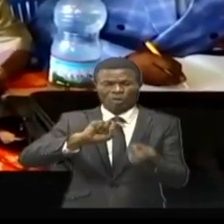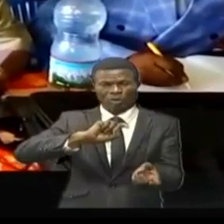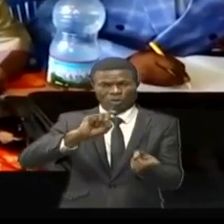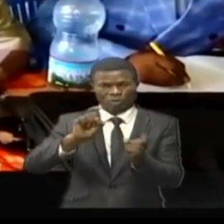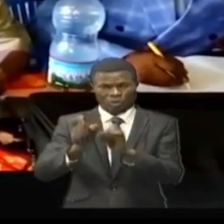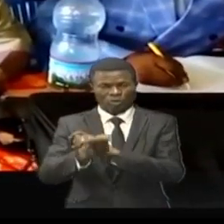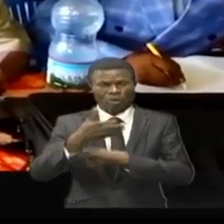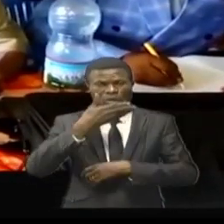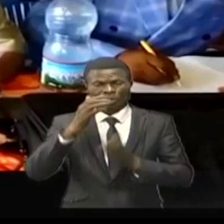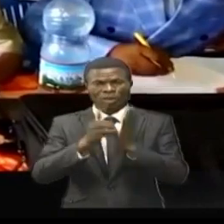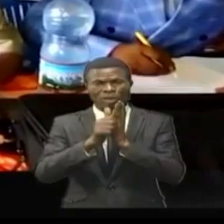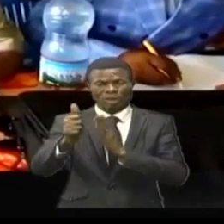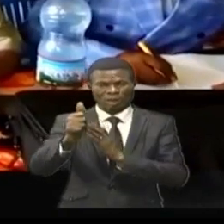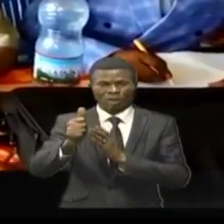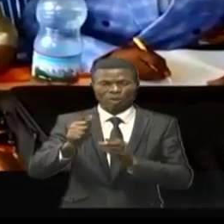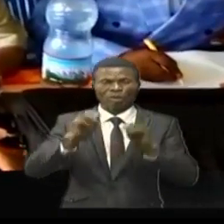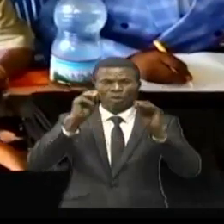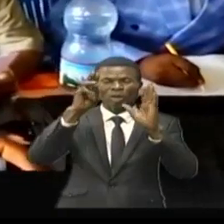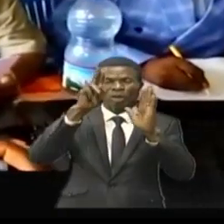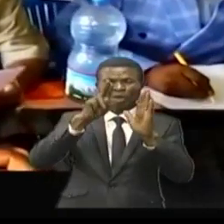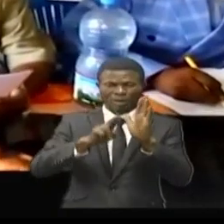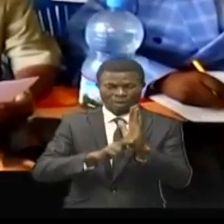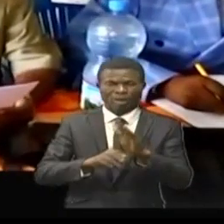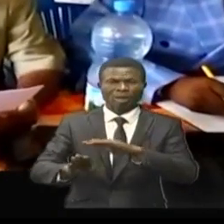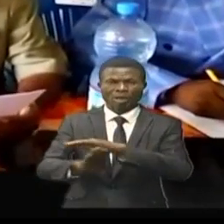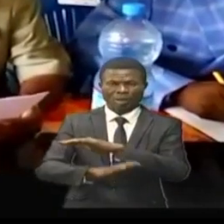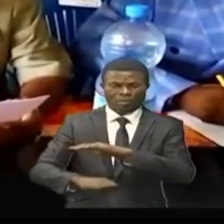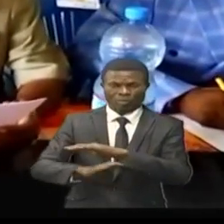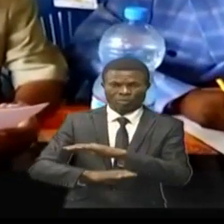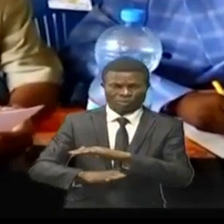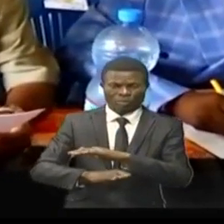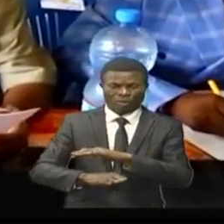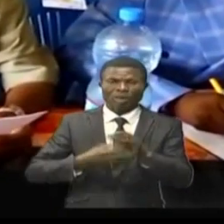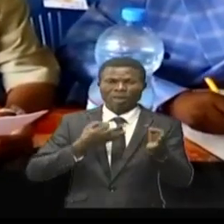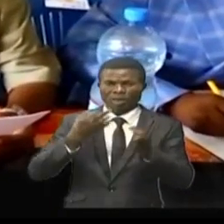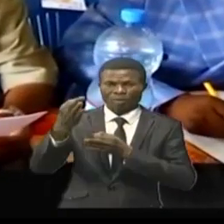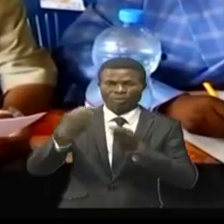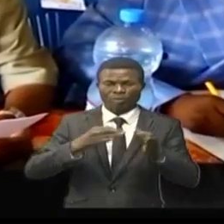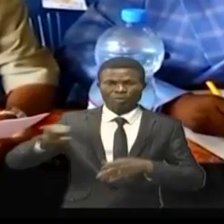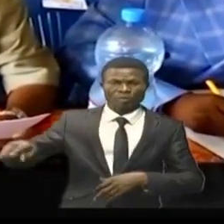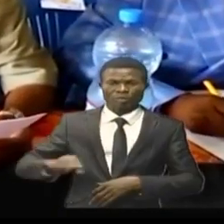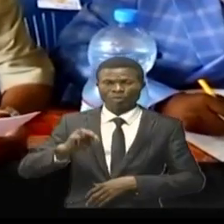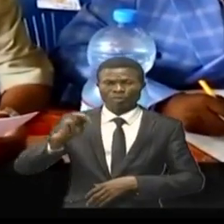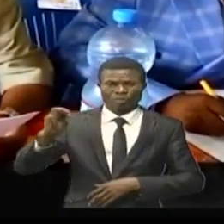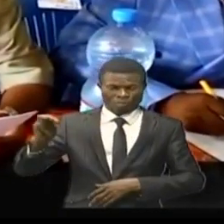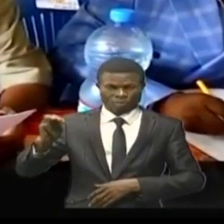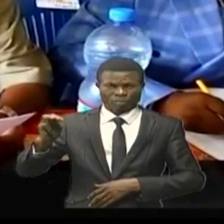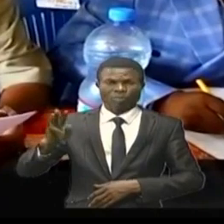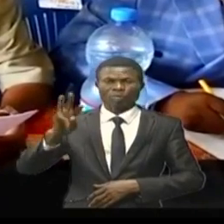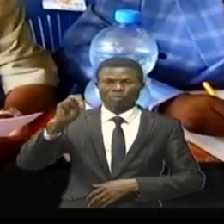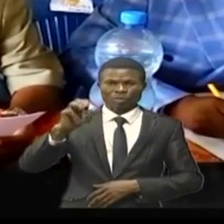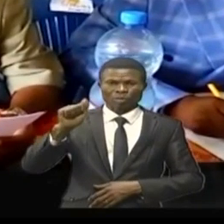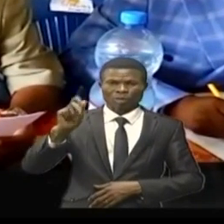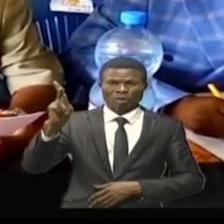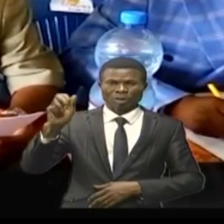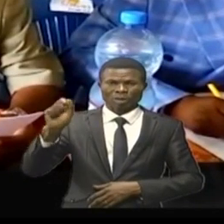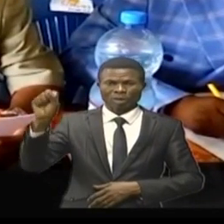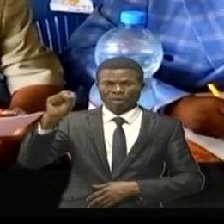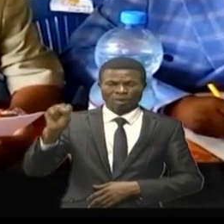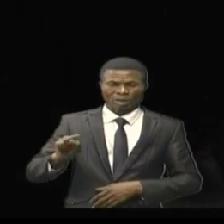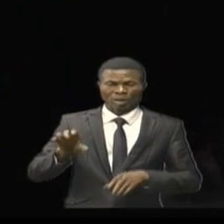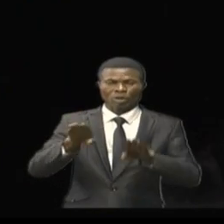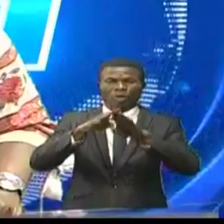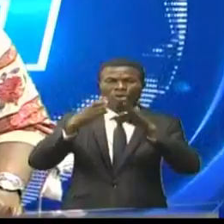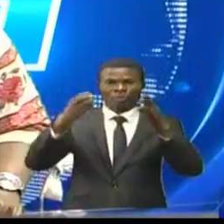améliorer la qualité de son enseignement de base, a souligné Jean Makasinga Agimondo à